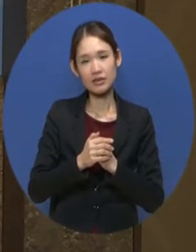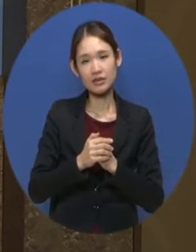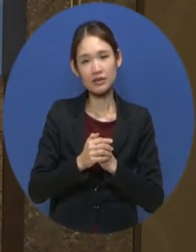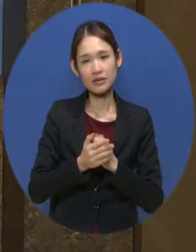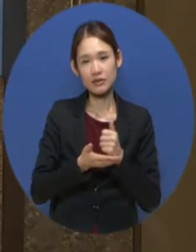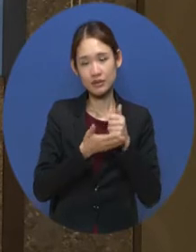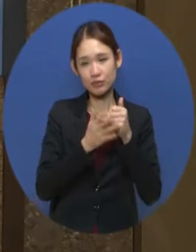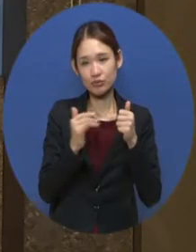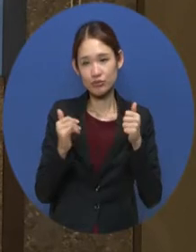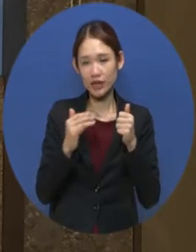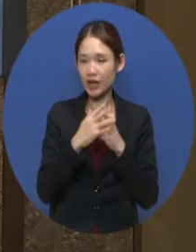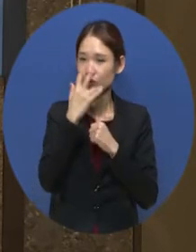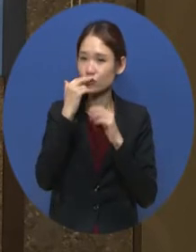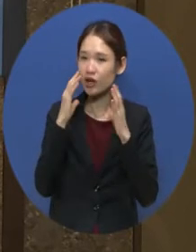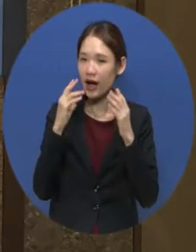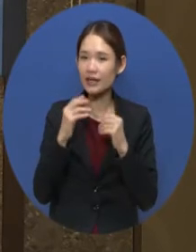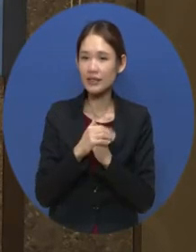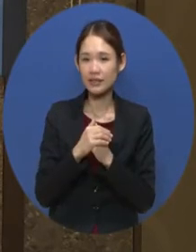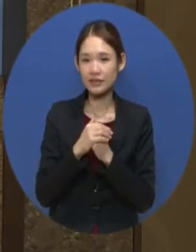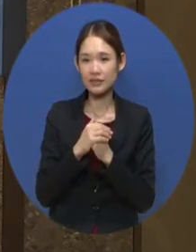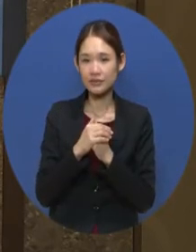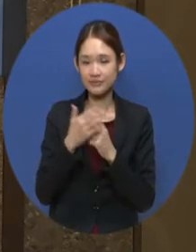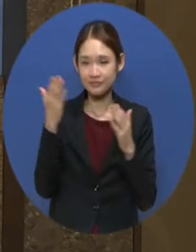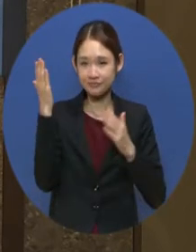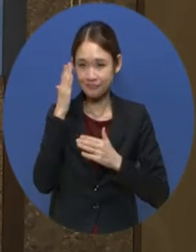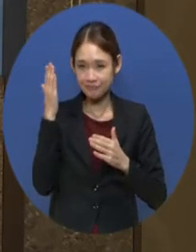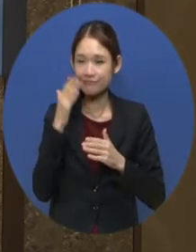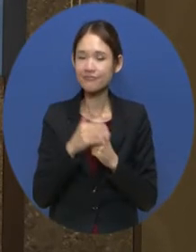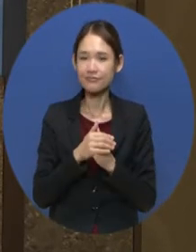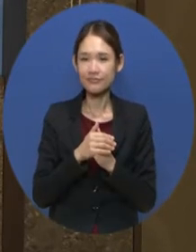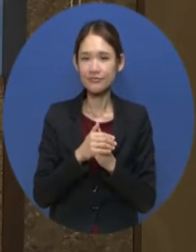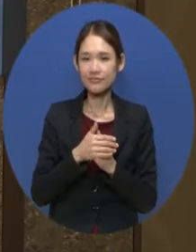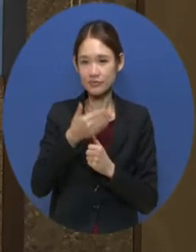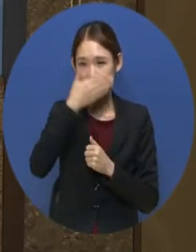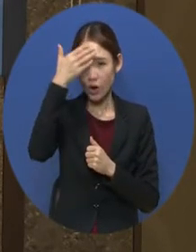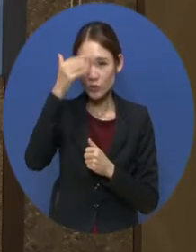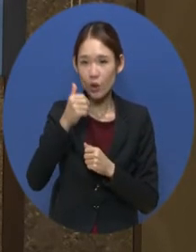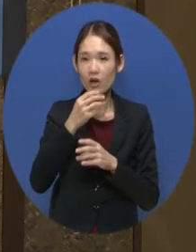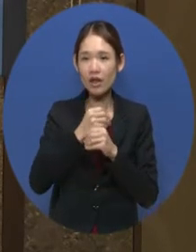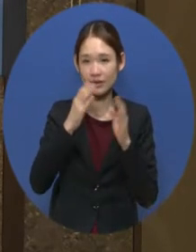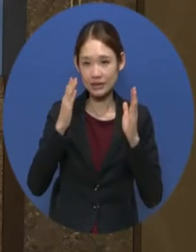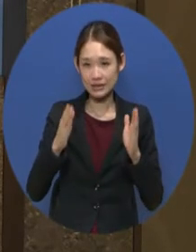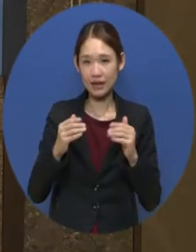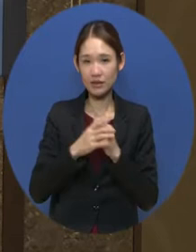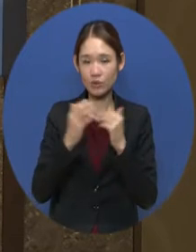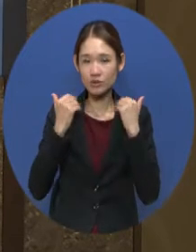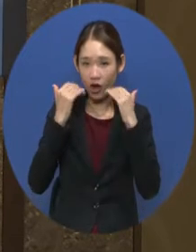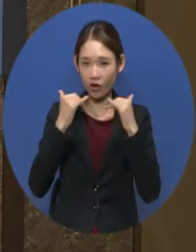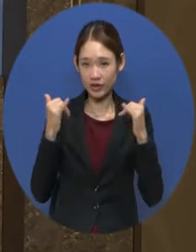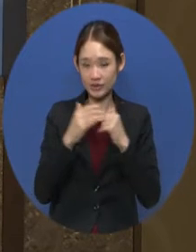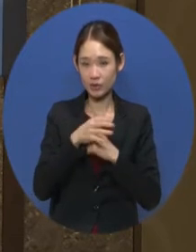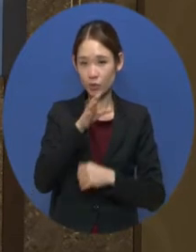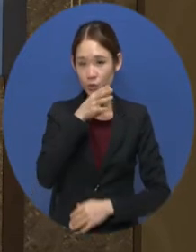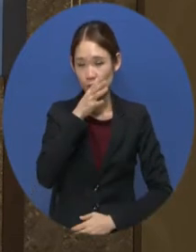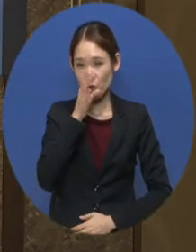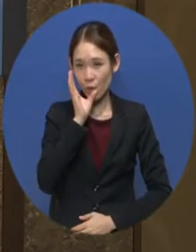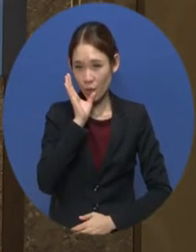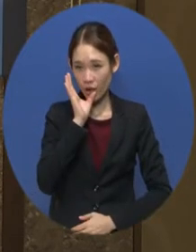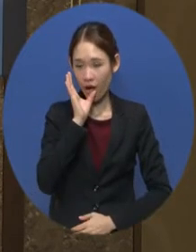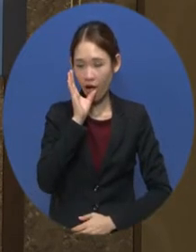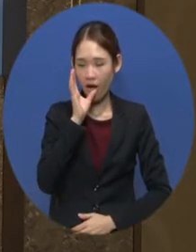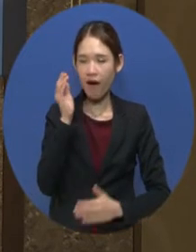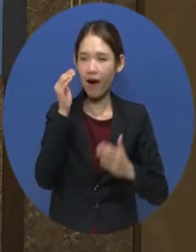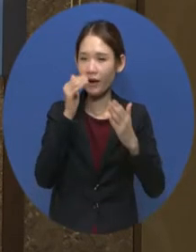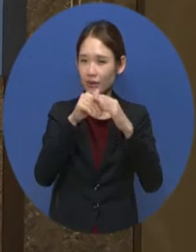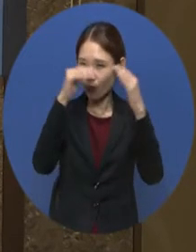이 분들이 유아기와 네. 학생, 그 청소년기, 그다음에 성인기, 그다음에 노년기에 이르기까지